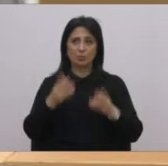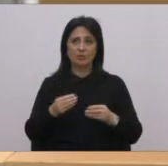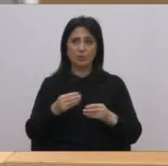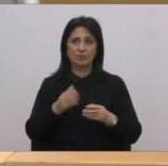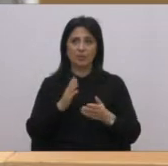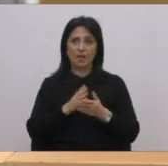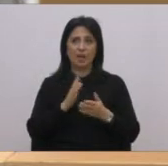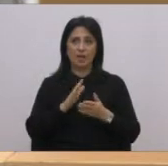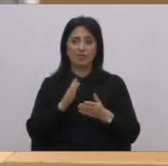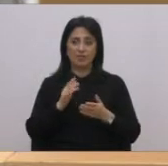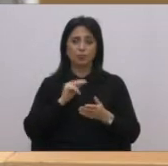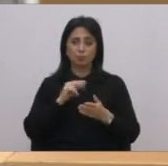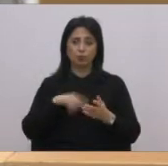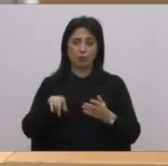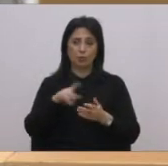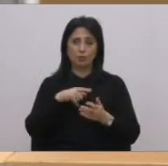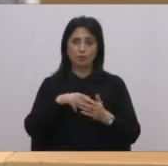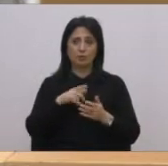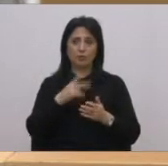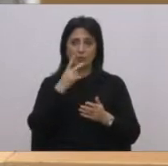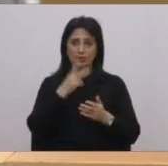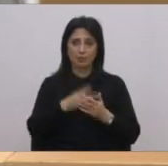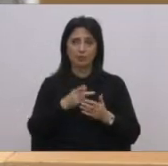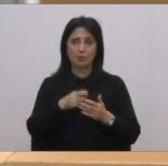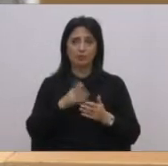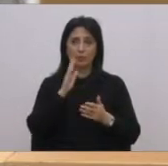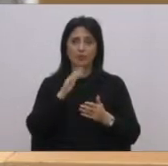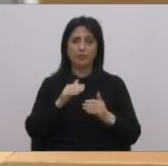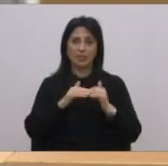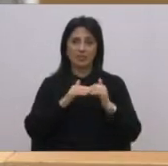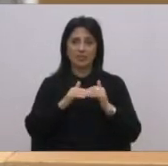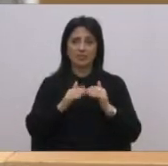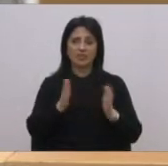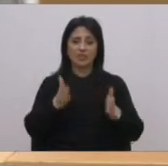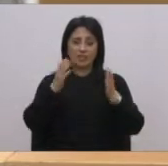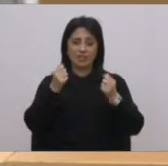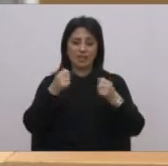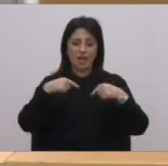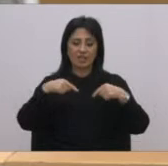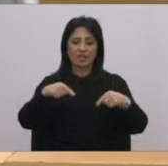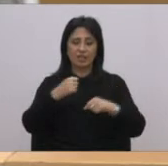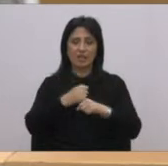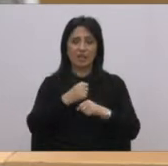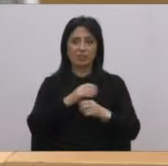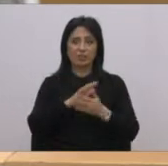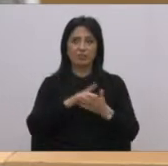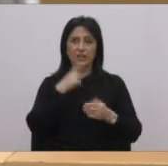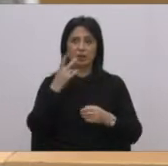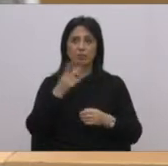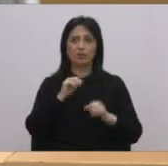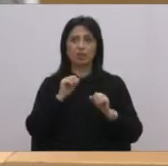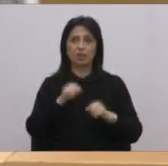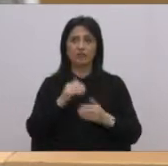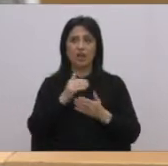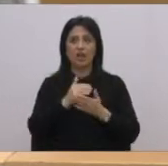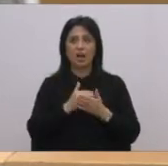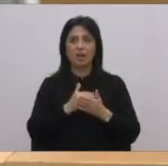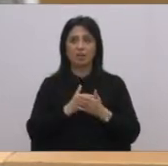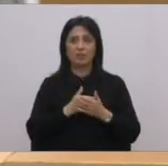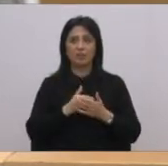არალი ფირმა მუშაობს და ხდება საყდენი კედლები, სანიაღვრე არხები. რა თქმა უნდა, შეიძლება გრაფიკით